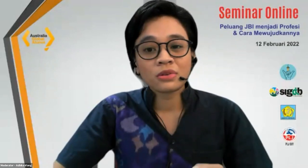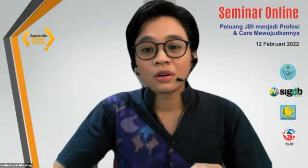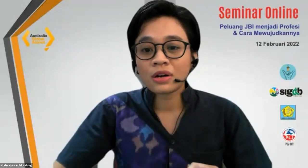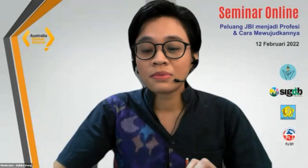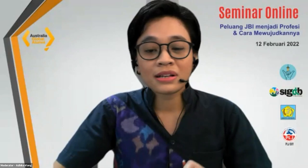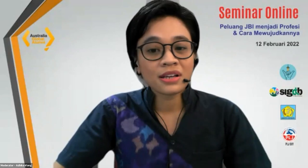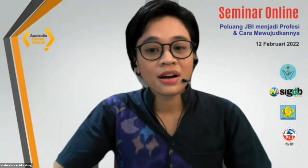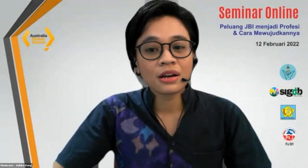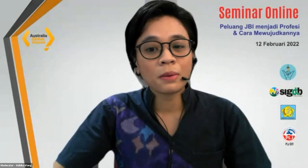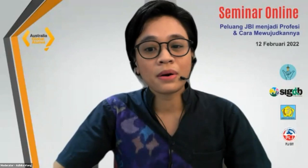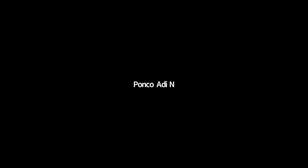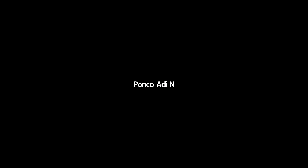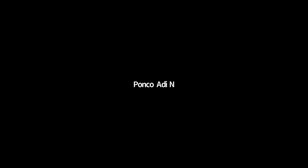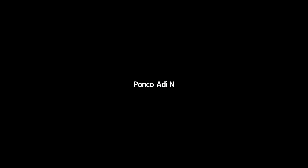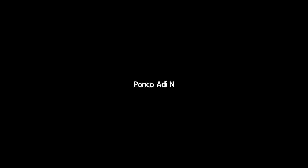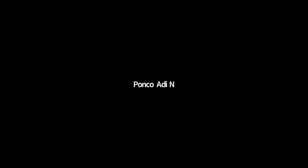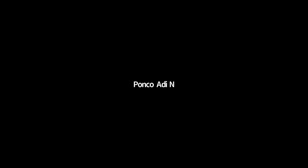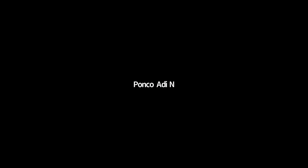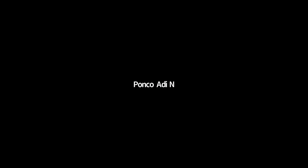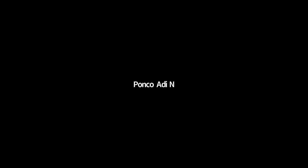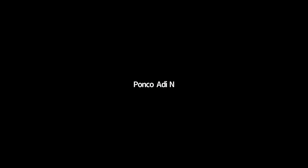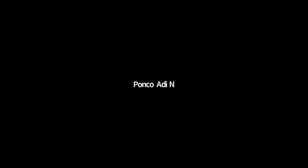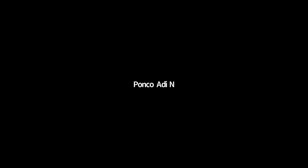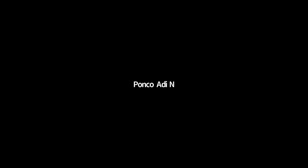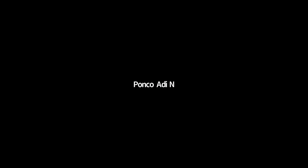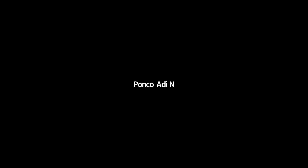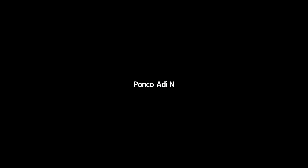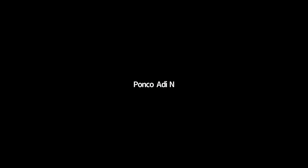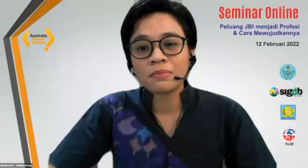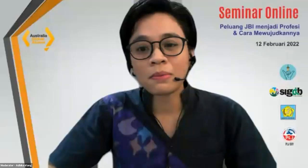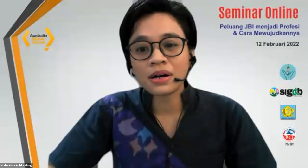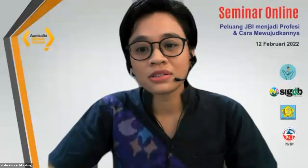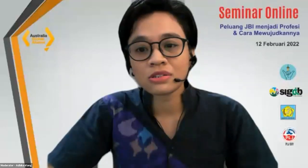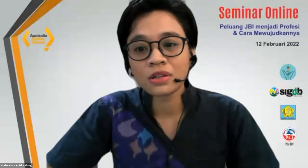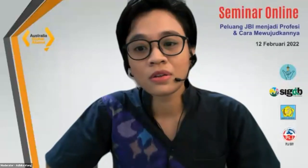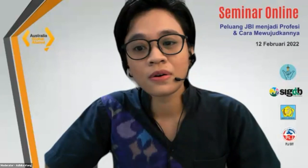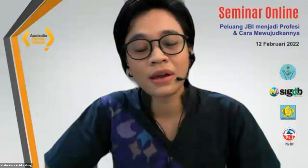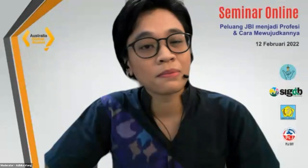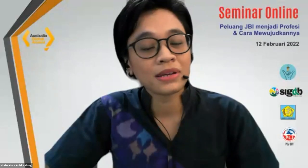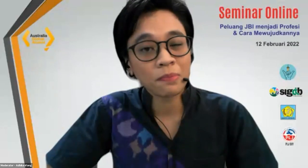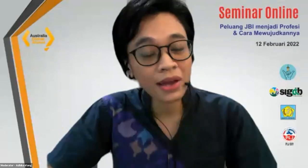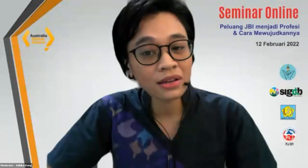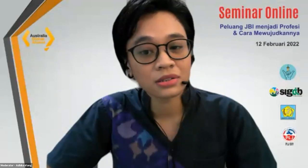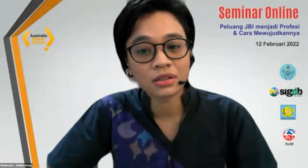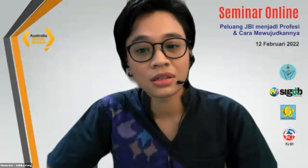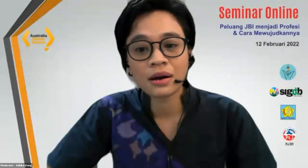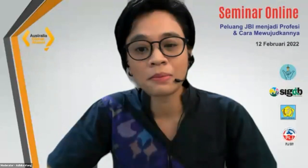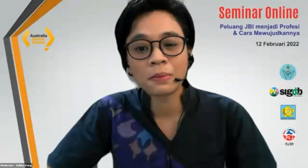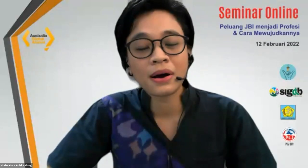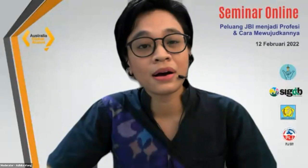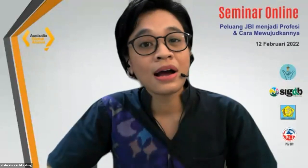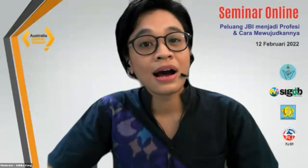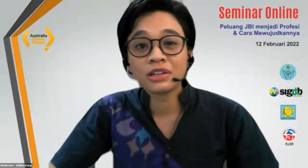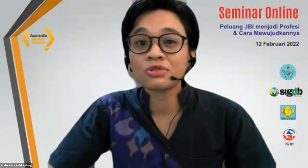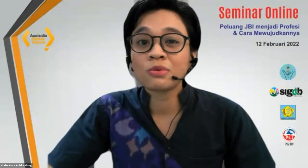narasumber yang luar biasa ada bapak Muhammad Ismail ada Bapak dokter Andes Farid Bambang siswantoro emib serta